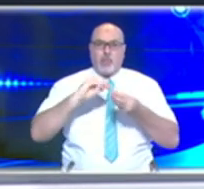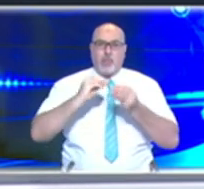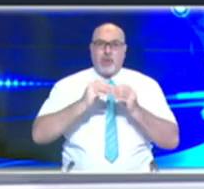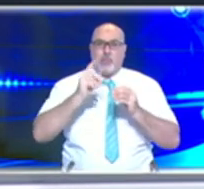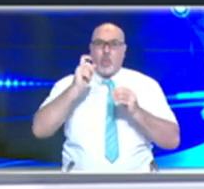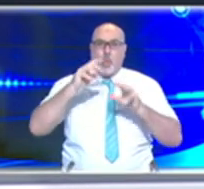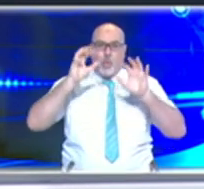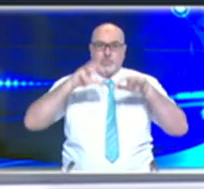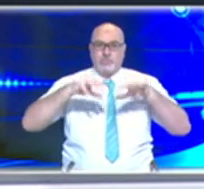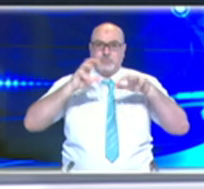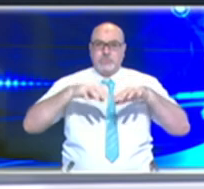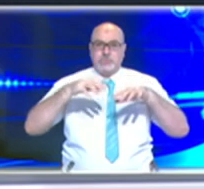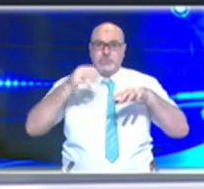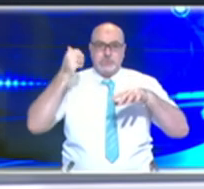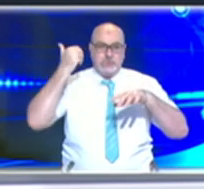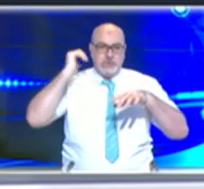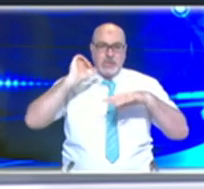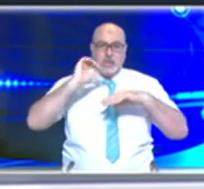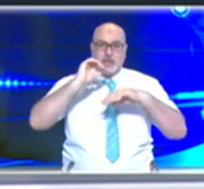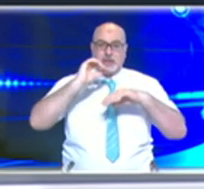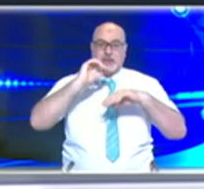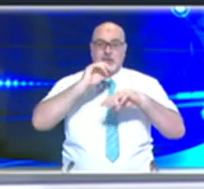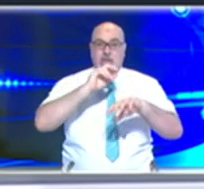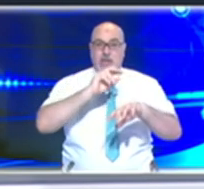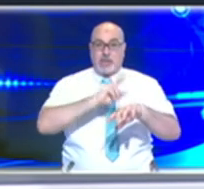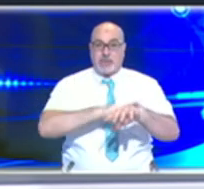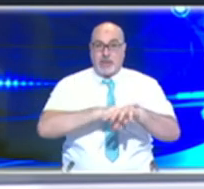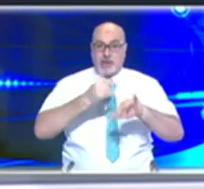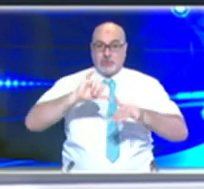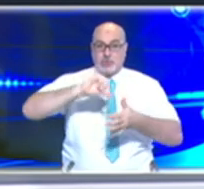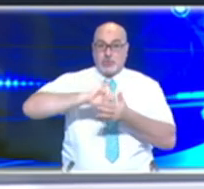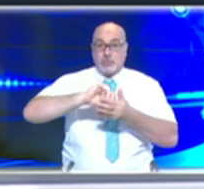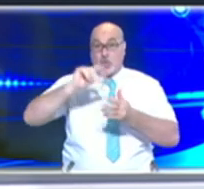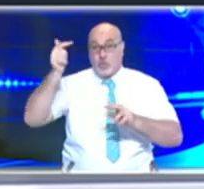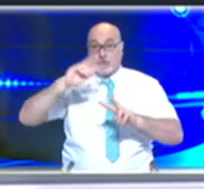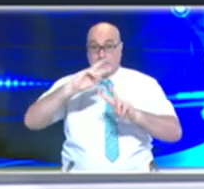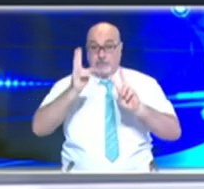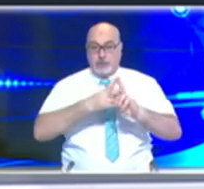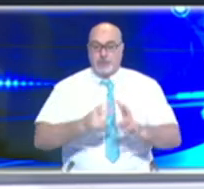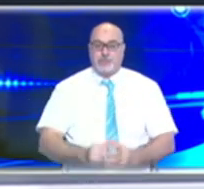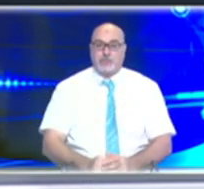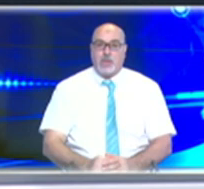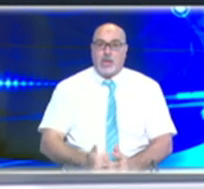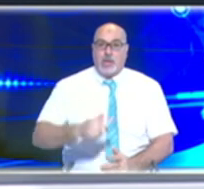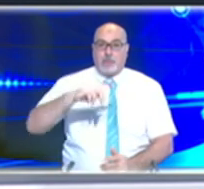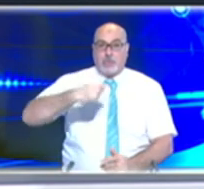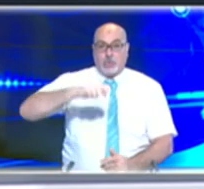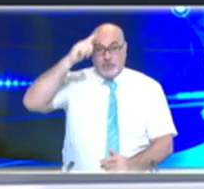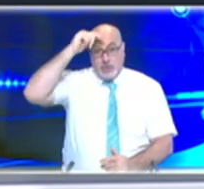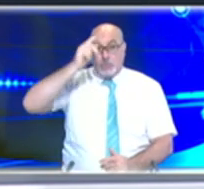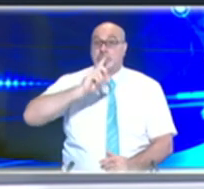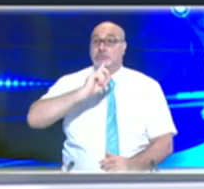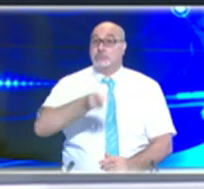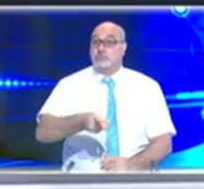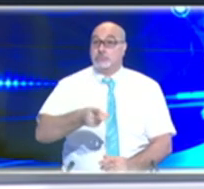التي أحدثها تهطل الأمطار أمس في العاصمة وبعض المدن الأخرى، أمر رئيس الجمهورية السيد